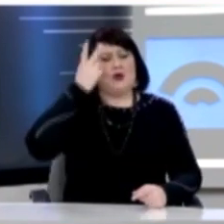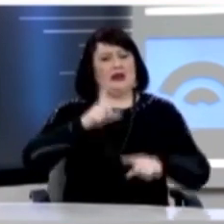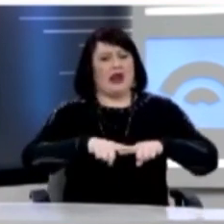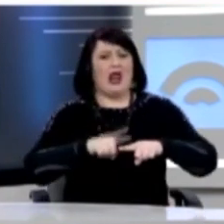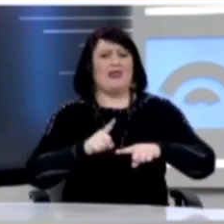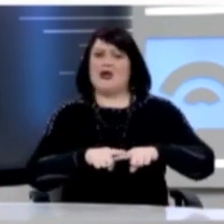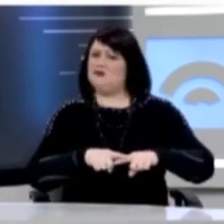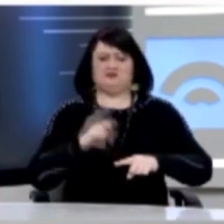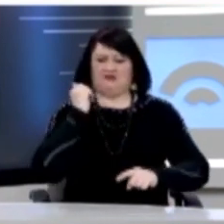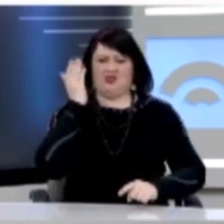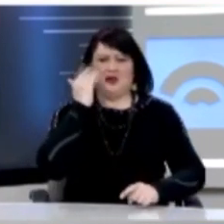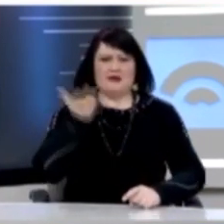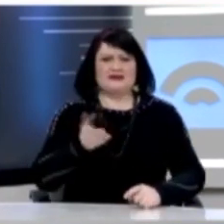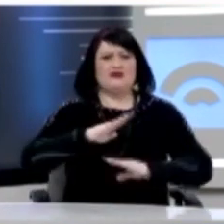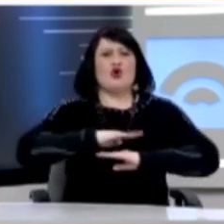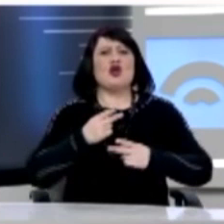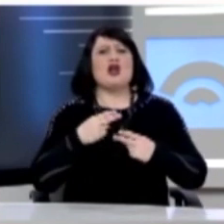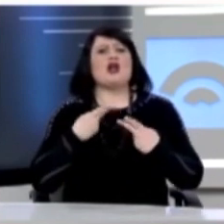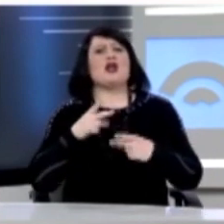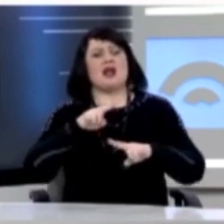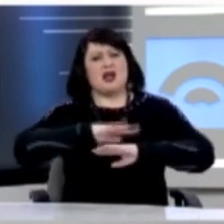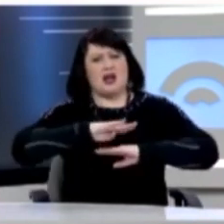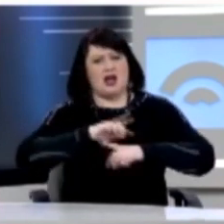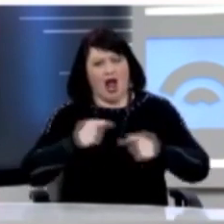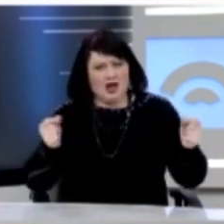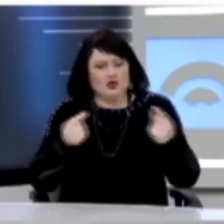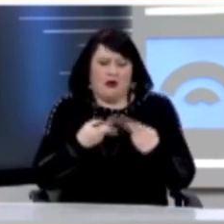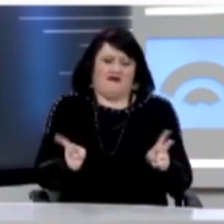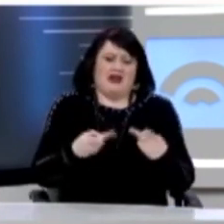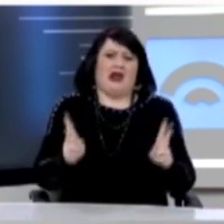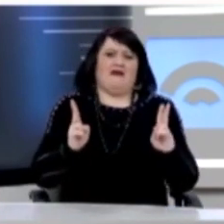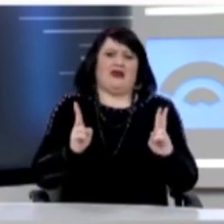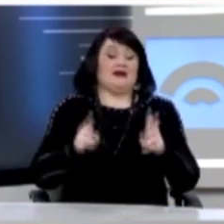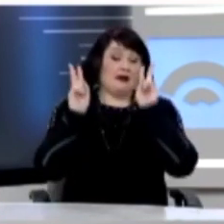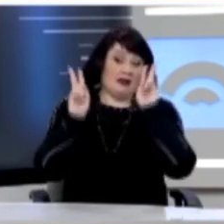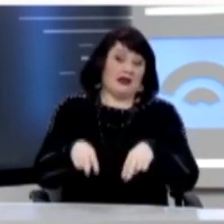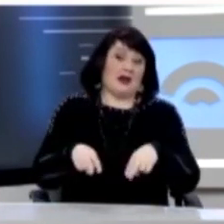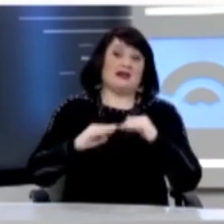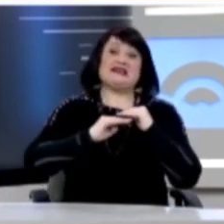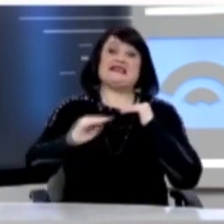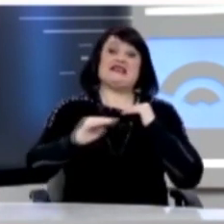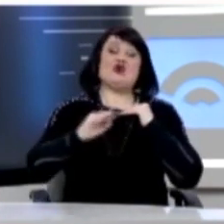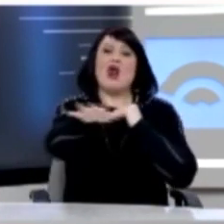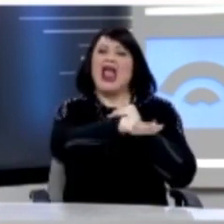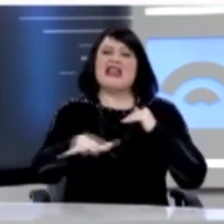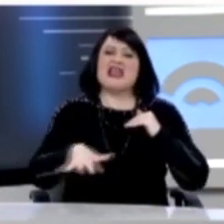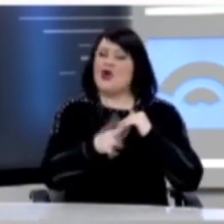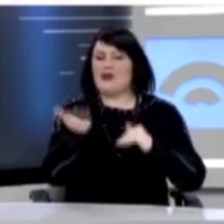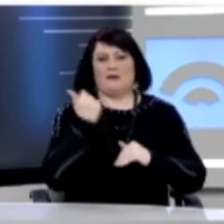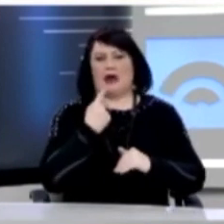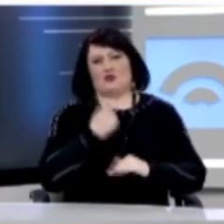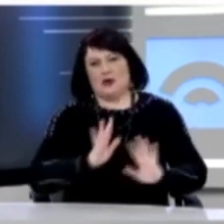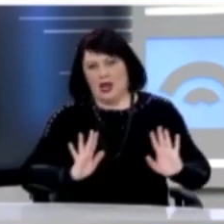δικαιωμάτων με τις ευλοκίες αυτής της Ιμπεριαλιστικής Συμμαχίας που δεν αναγνωρίζει σύνορα στο Αιγαίο. Αυτή